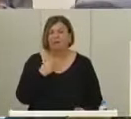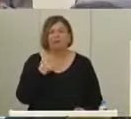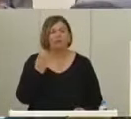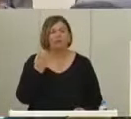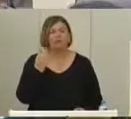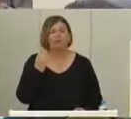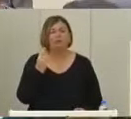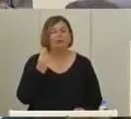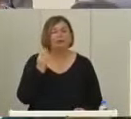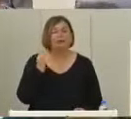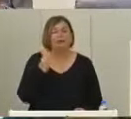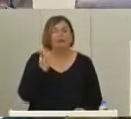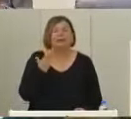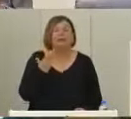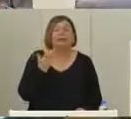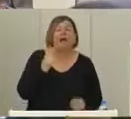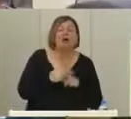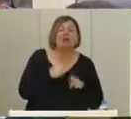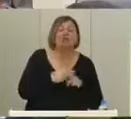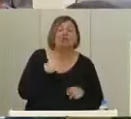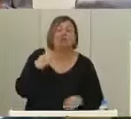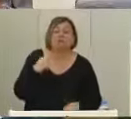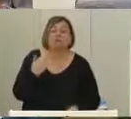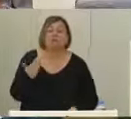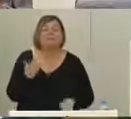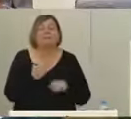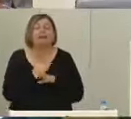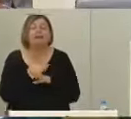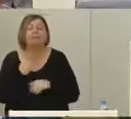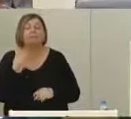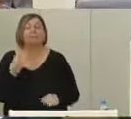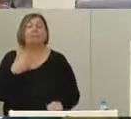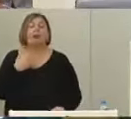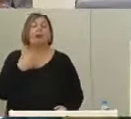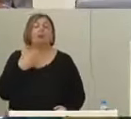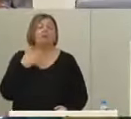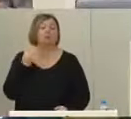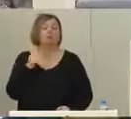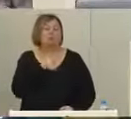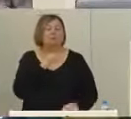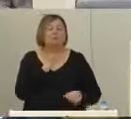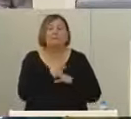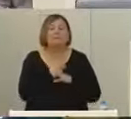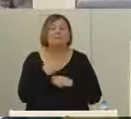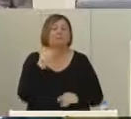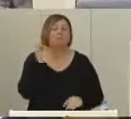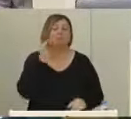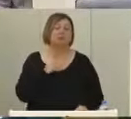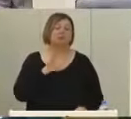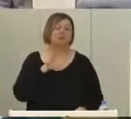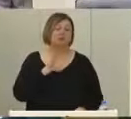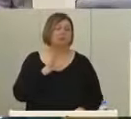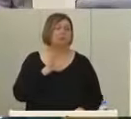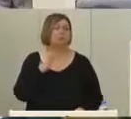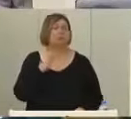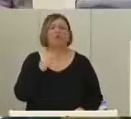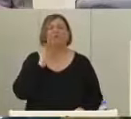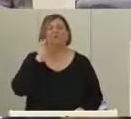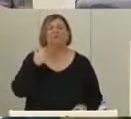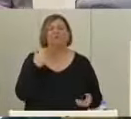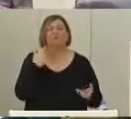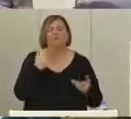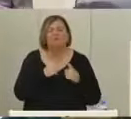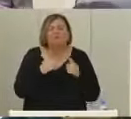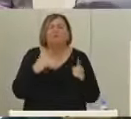çok isteriz. Neden bu kadar acil satıldığını. Çok fazla da daha ileri gidip başka bir şey